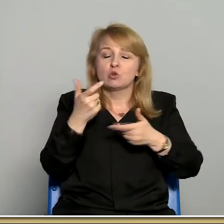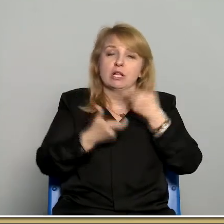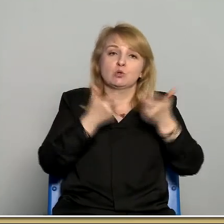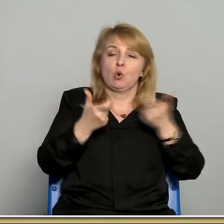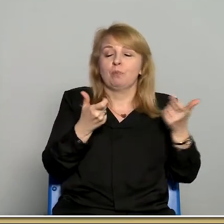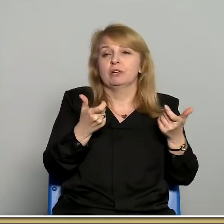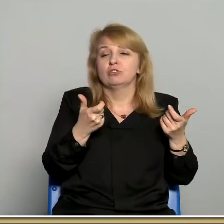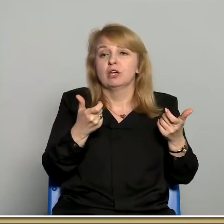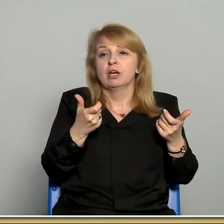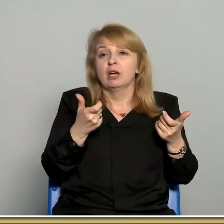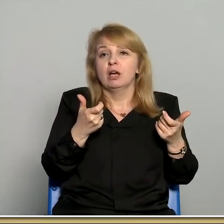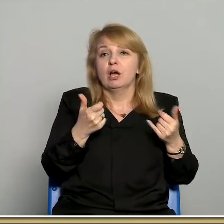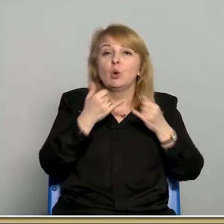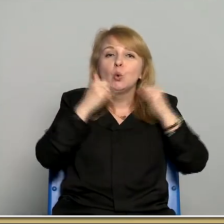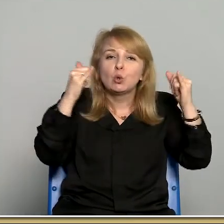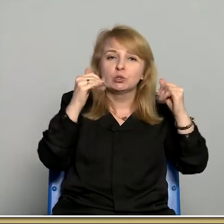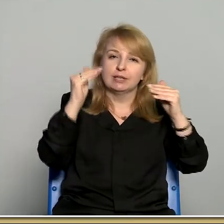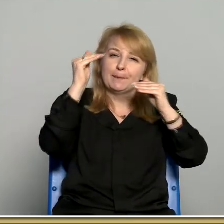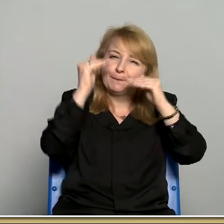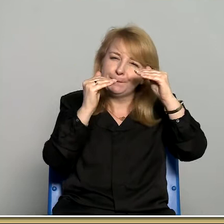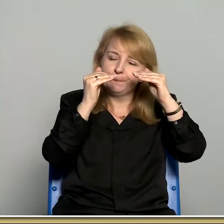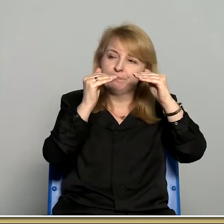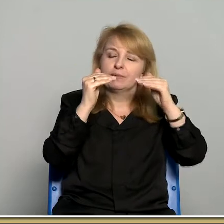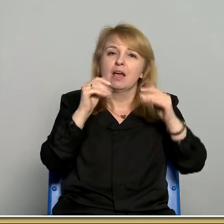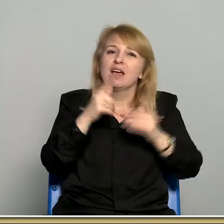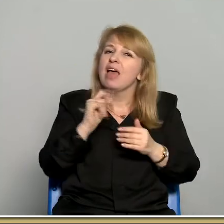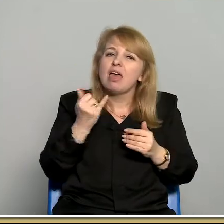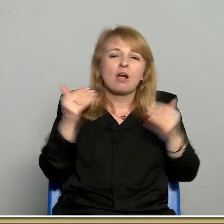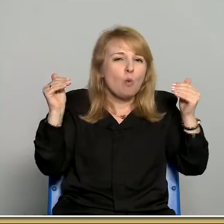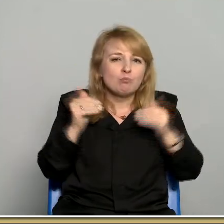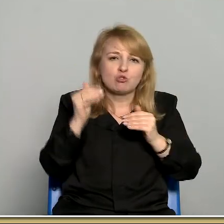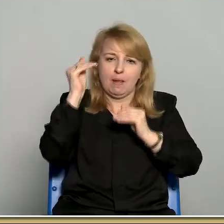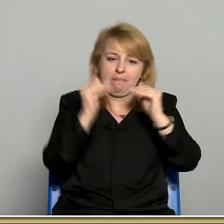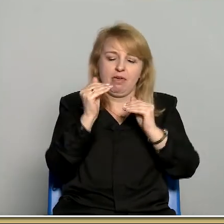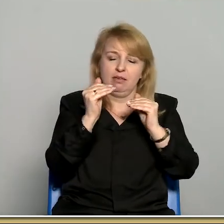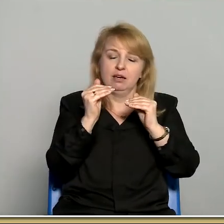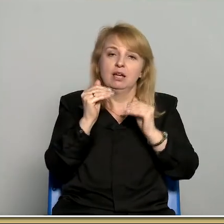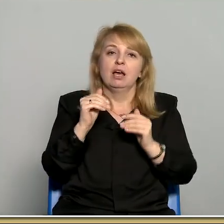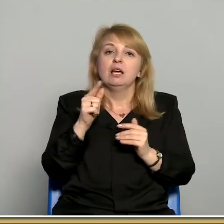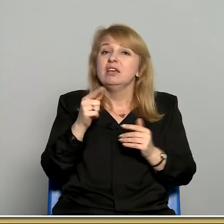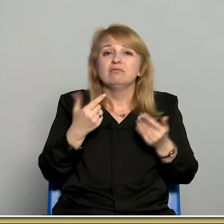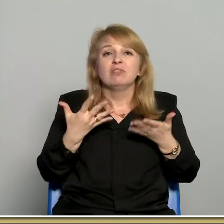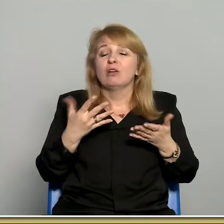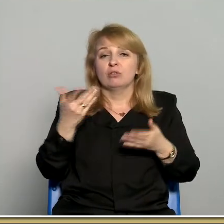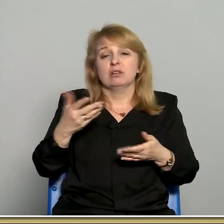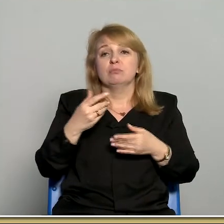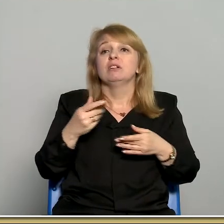doprowadzić, aby te różnice były możliwie jak najmniej dolegliwe dla naszej gospodarki czy dla